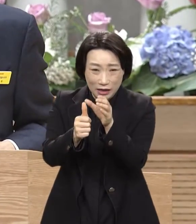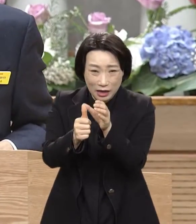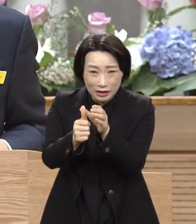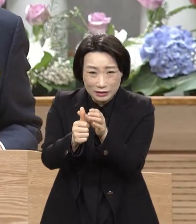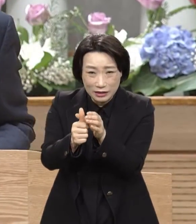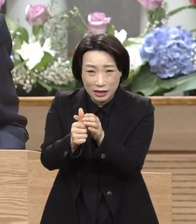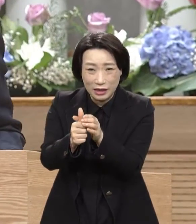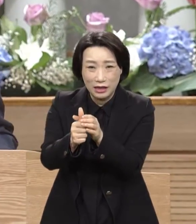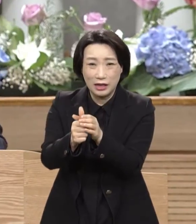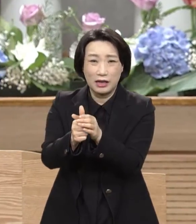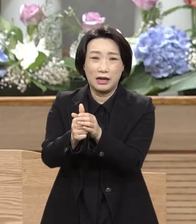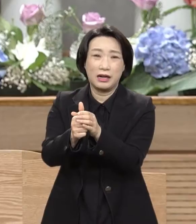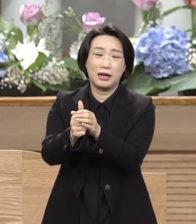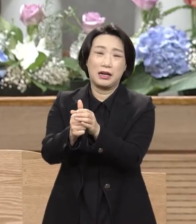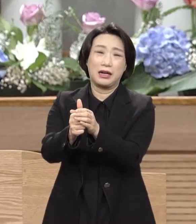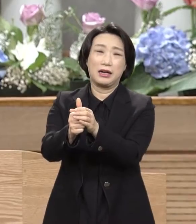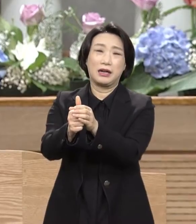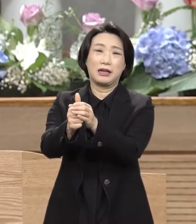담당하사